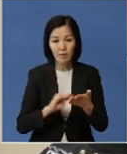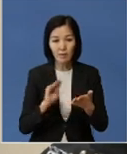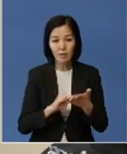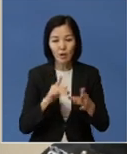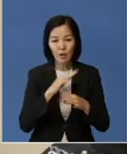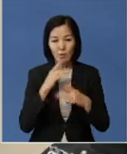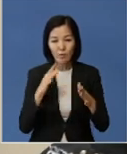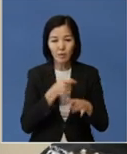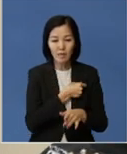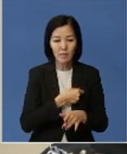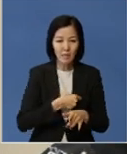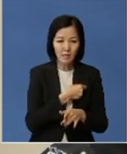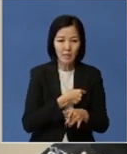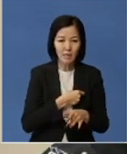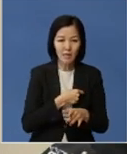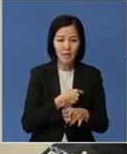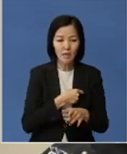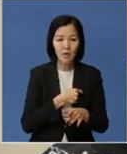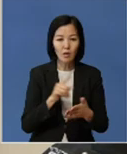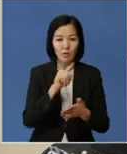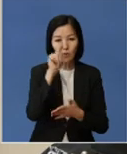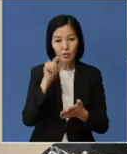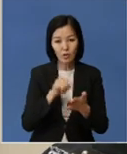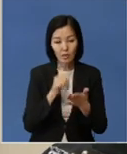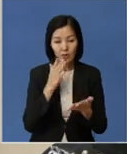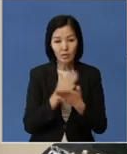көптеген тренерлерге, оқытушыларға сұрақтарымыз болып,